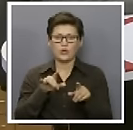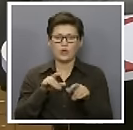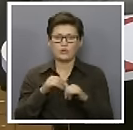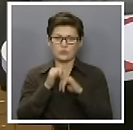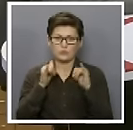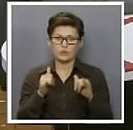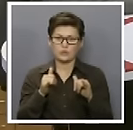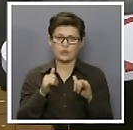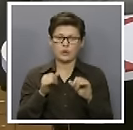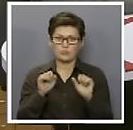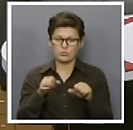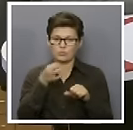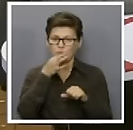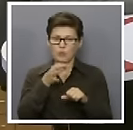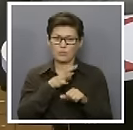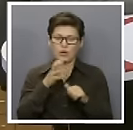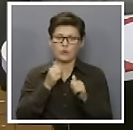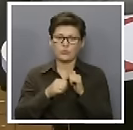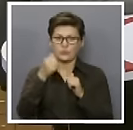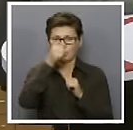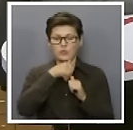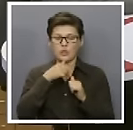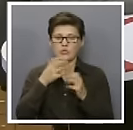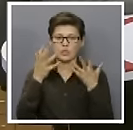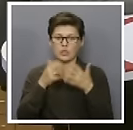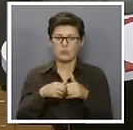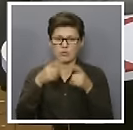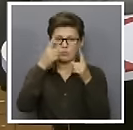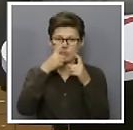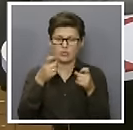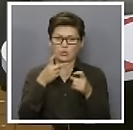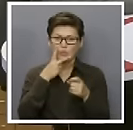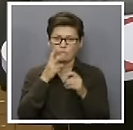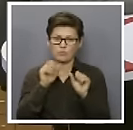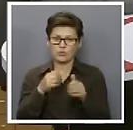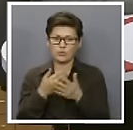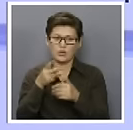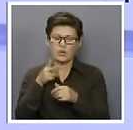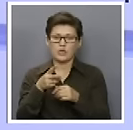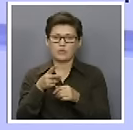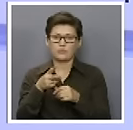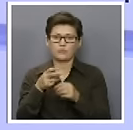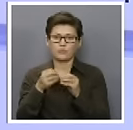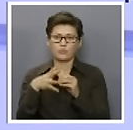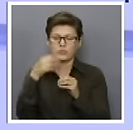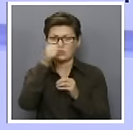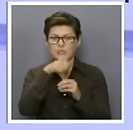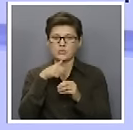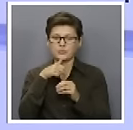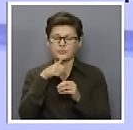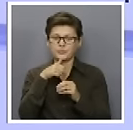даму үстінде деп айтуға болады, өйткені жыл сайынғы статистикалық мәліметтермен оны көруге болады. Мысалға 2015 жылы